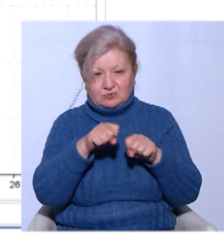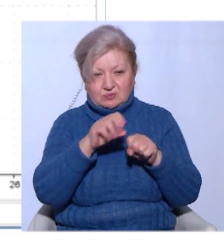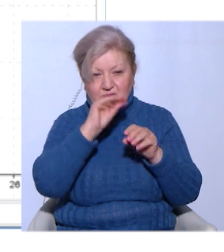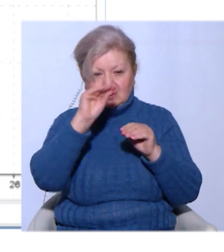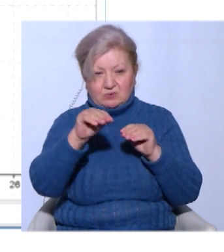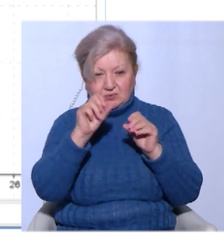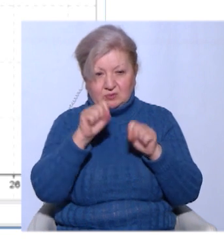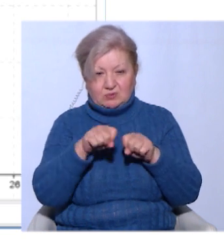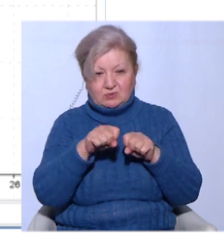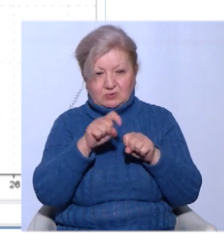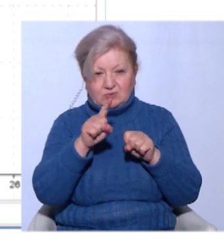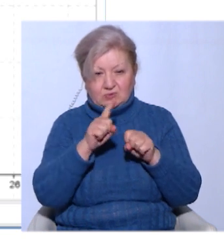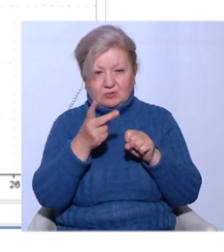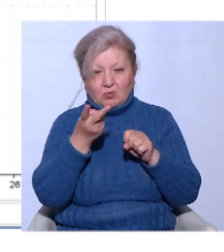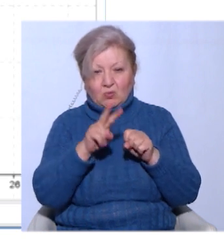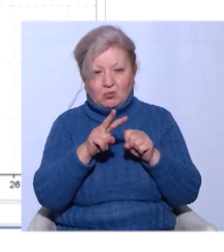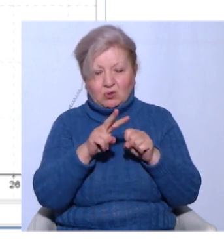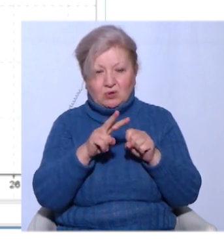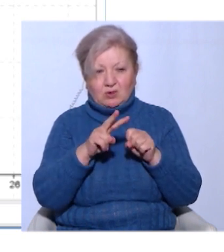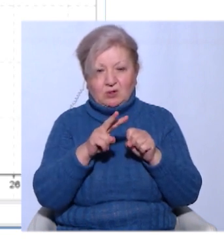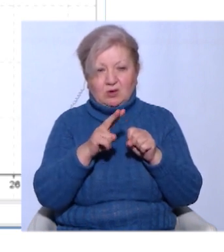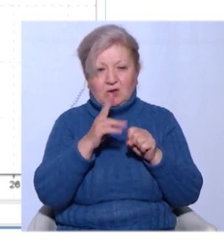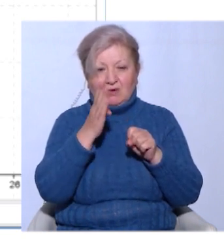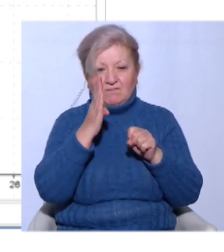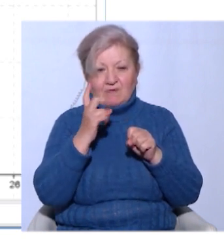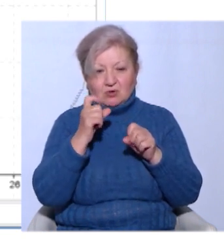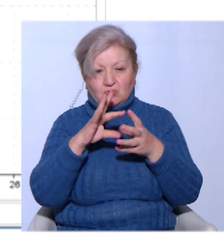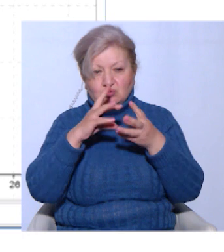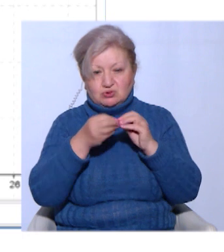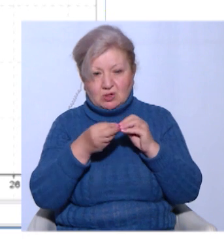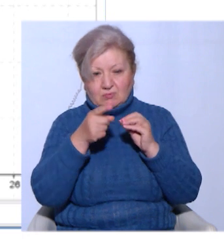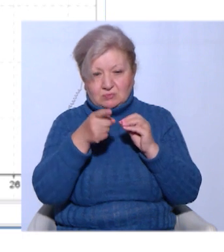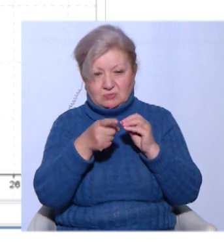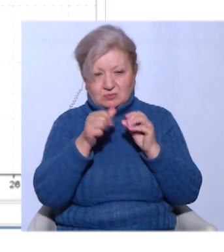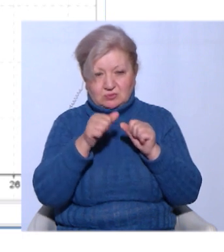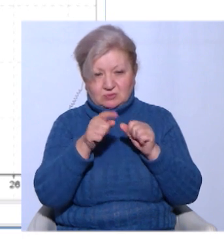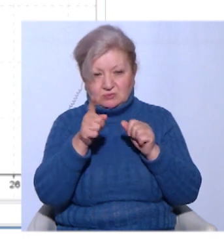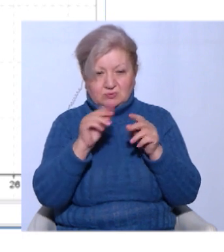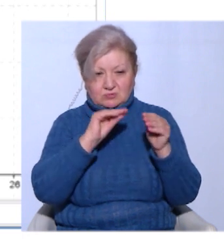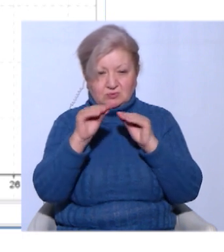პარალელოგრამის წესი გამოვიყენეთ ორი ვექტორის ჯამისათვის.